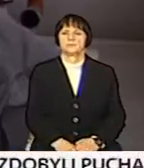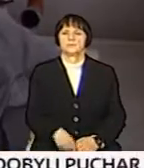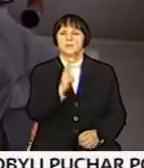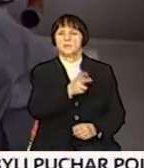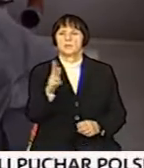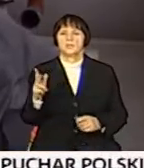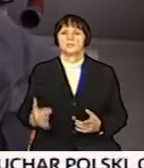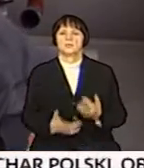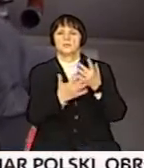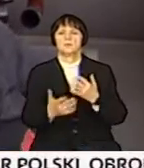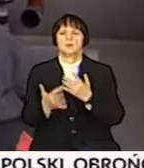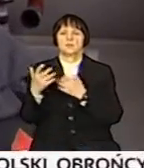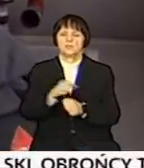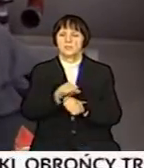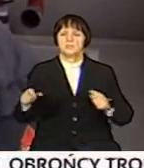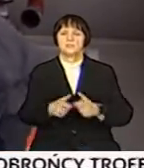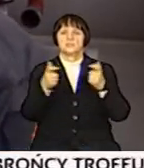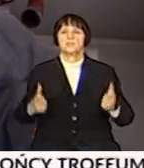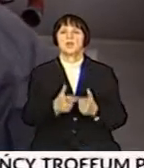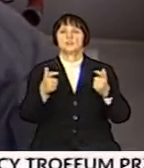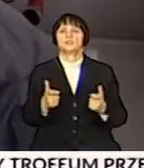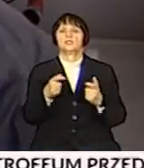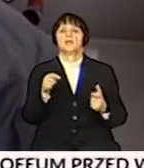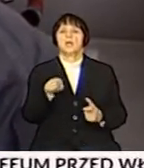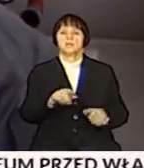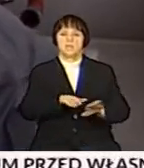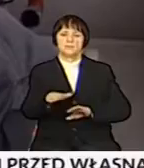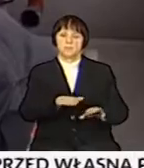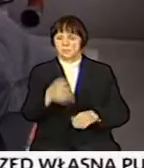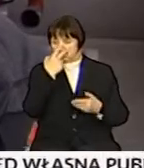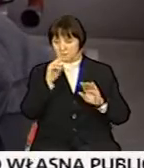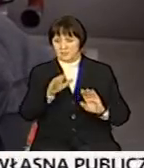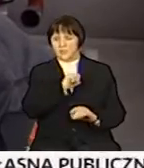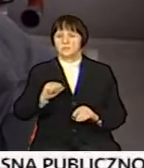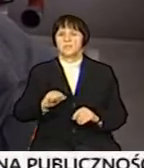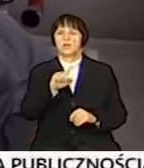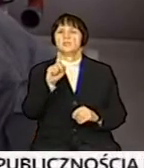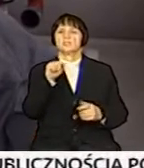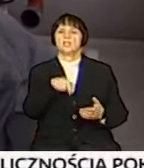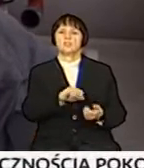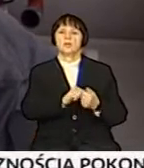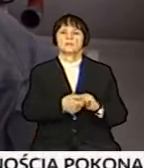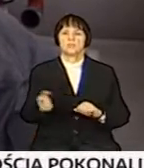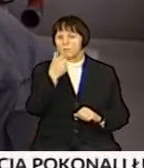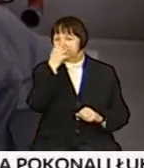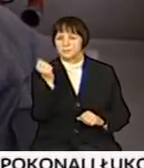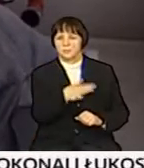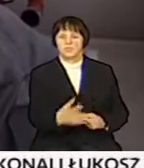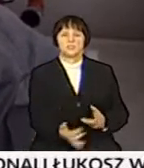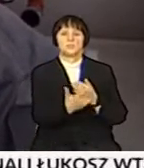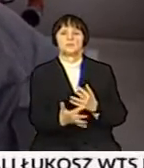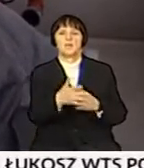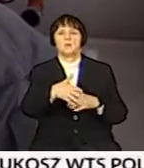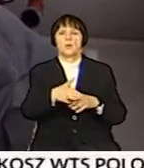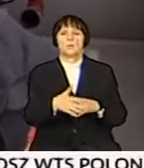Każdy pożar z definicji jest groźny, natomiast na miejscu okazywało się, że no są to najczęściej śmieci podpalone w